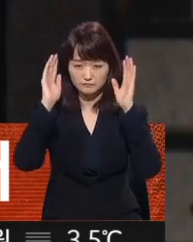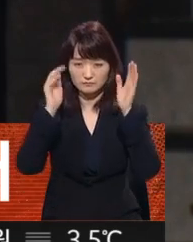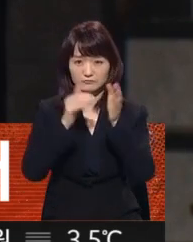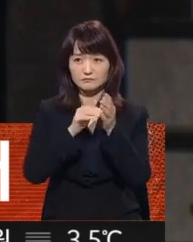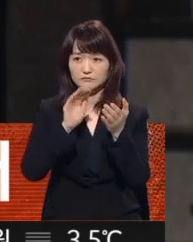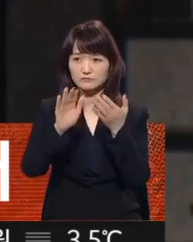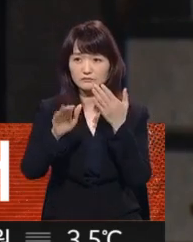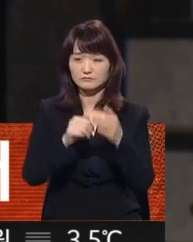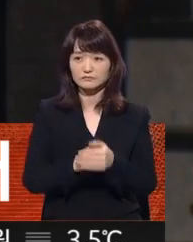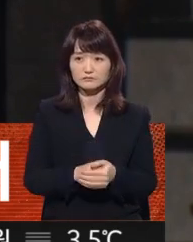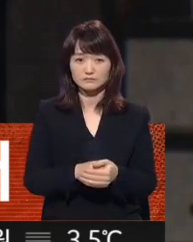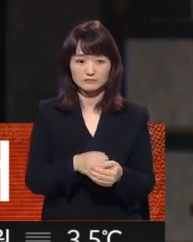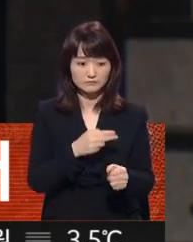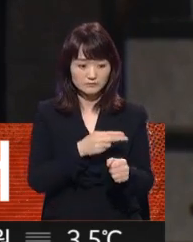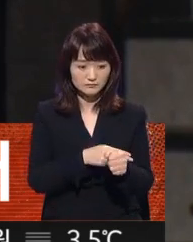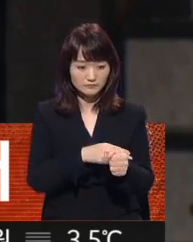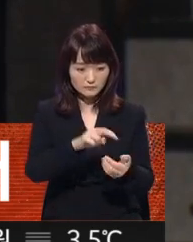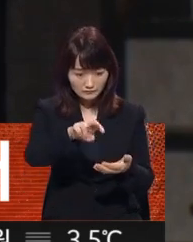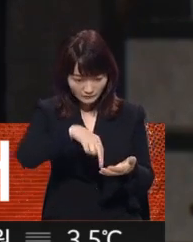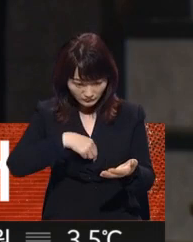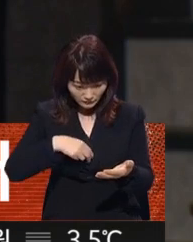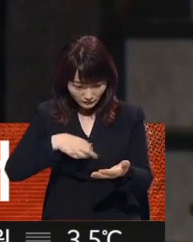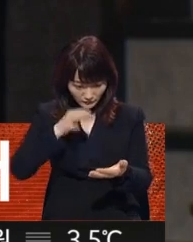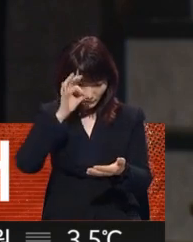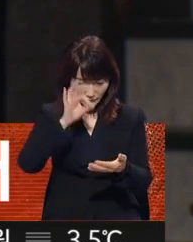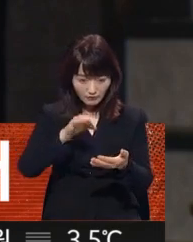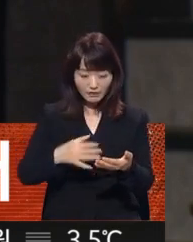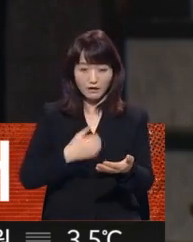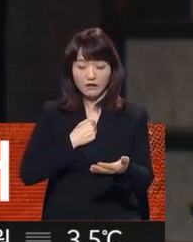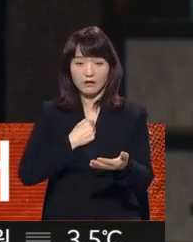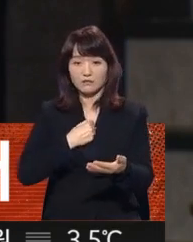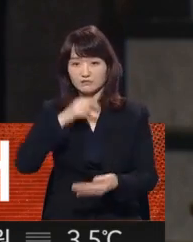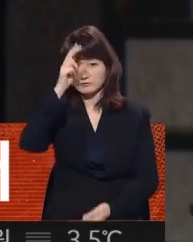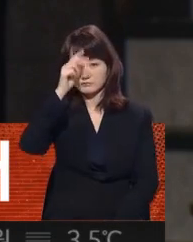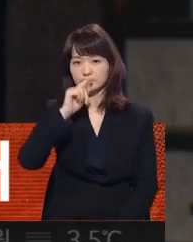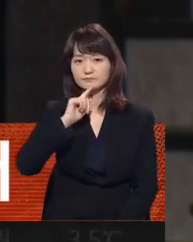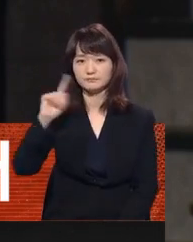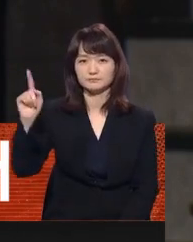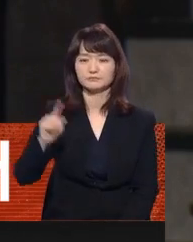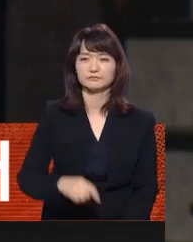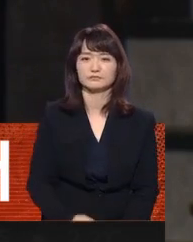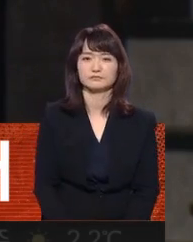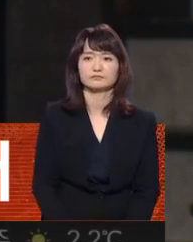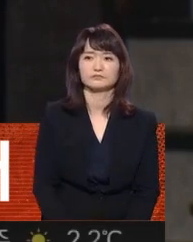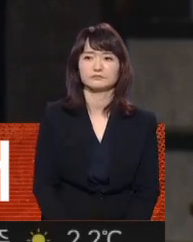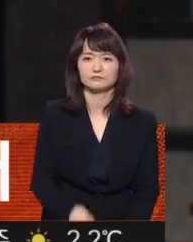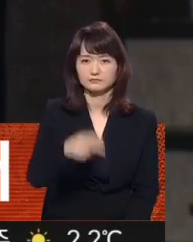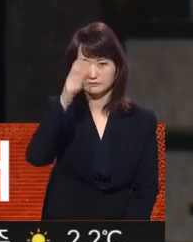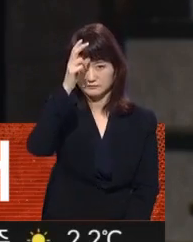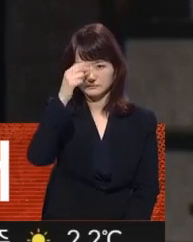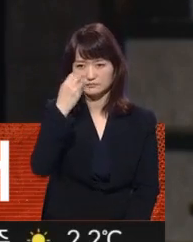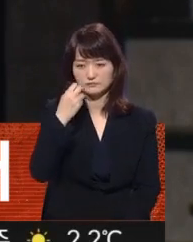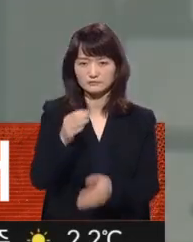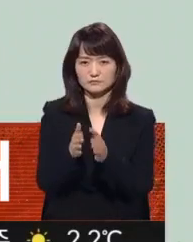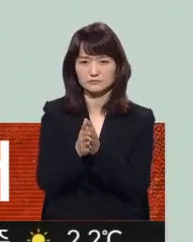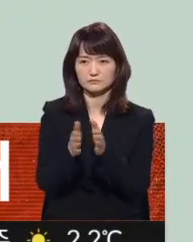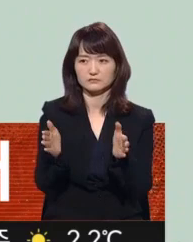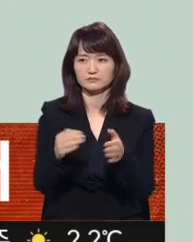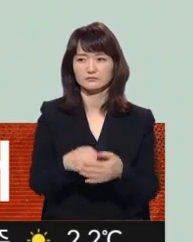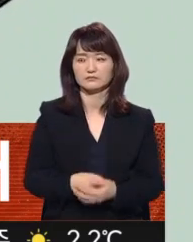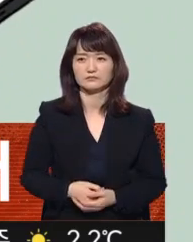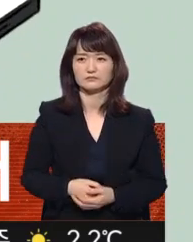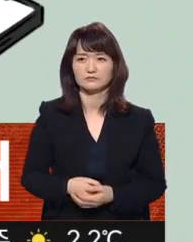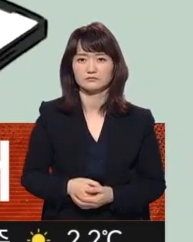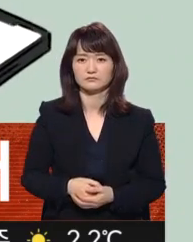교사가 있습니까 반가워 교사 보니까 깜짝 놀란 거예요 문자를 보고 그래서 바로 경찰에 신고를 했습니다 경찰에서 수사가 시작됐어요 수화가 시작됐는데